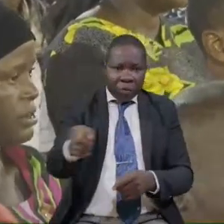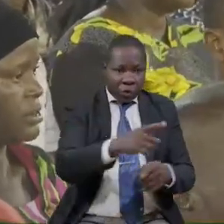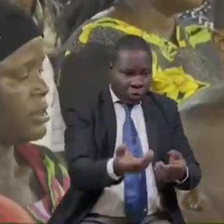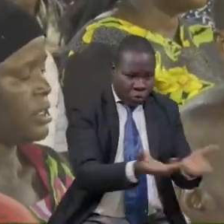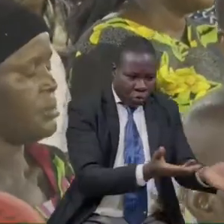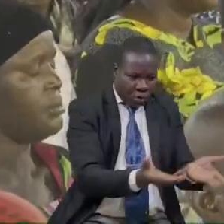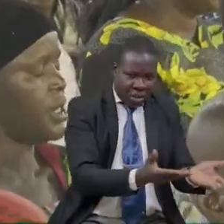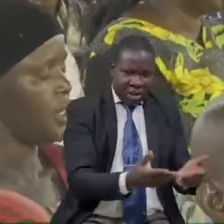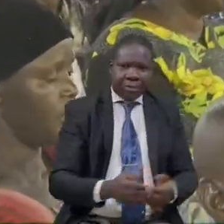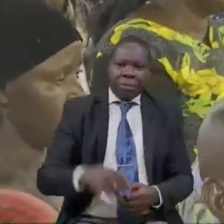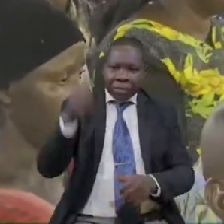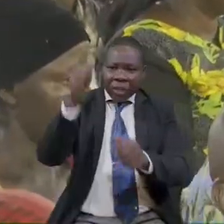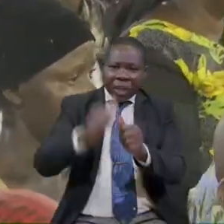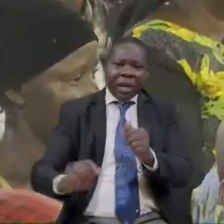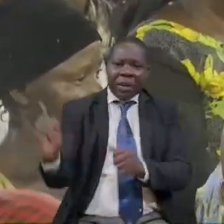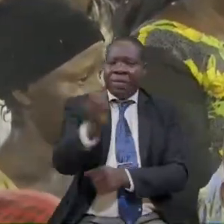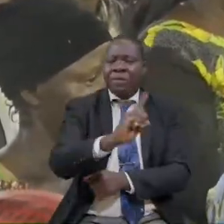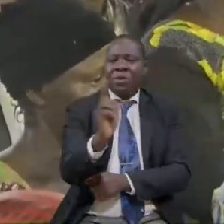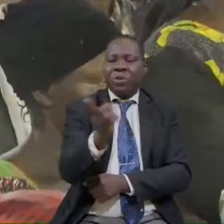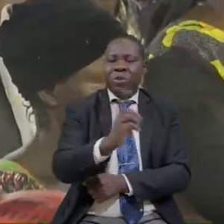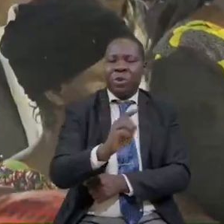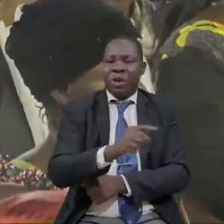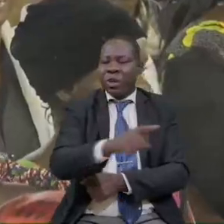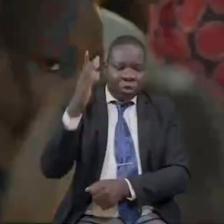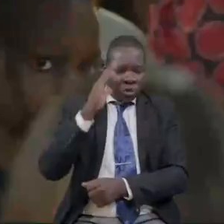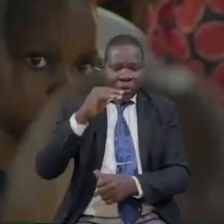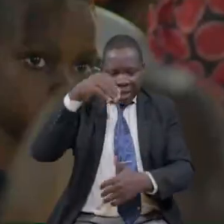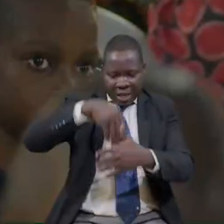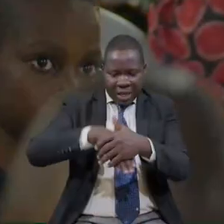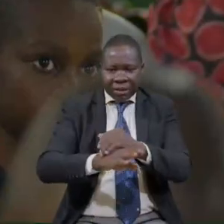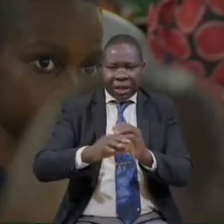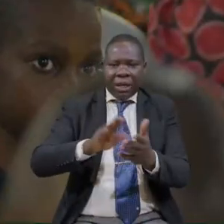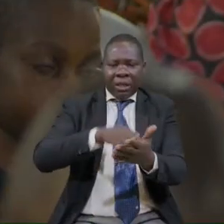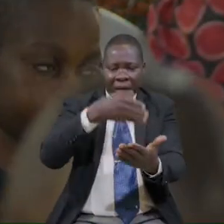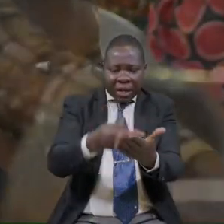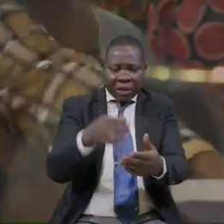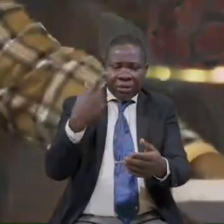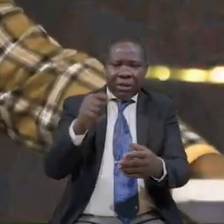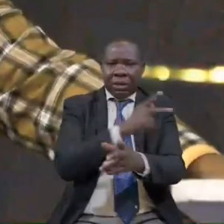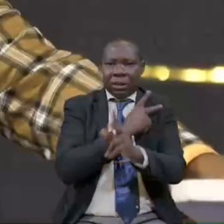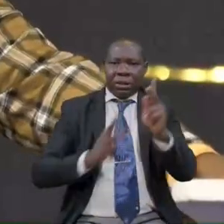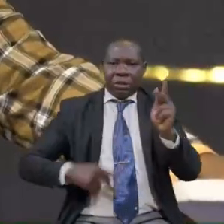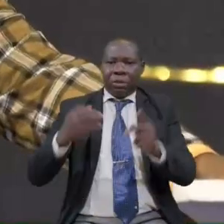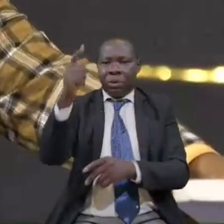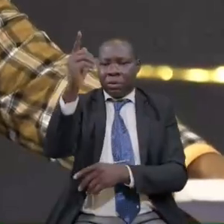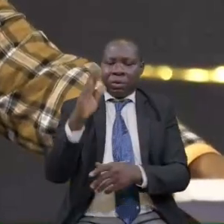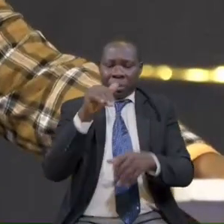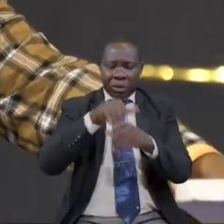ici, toi là-bas, partout, que vous soyez dans le royaume de Dieu.